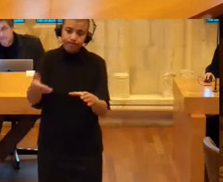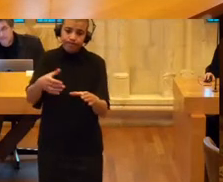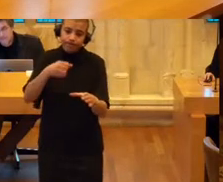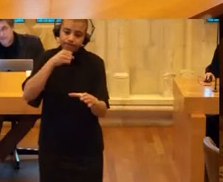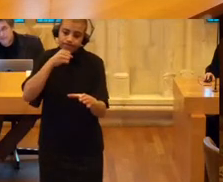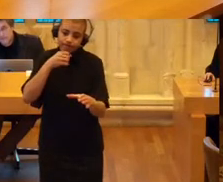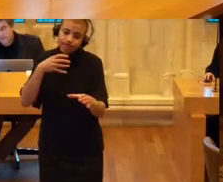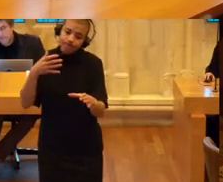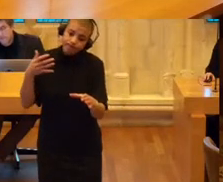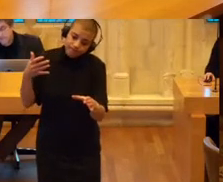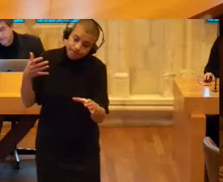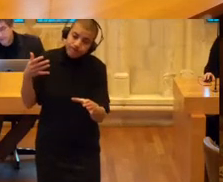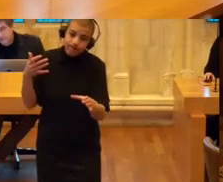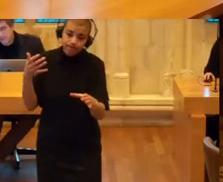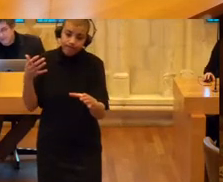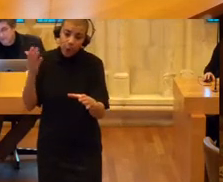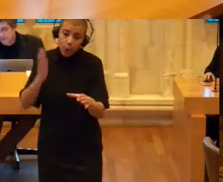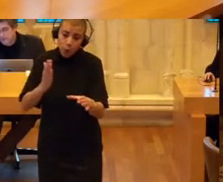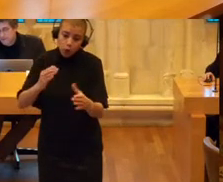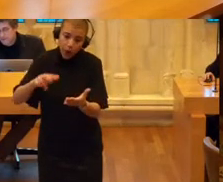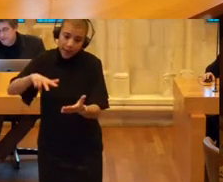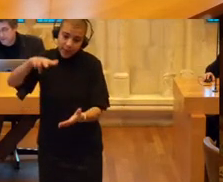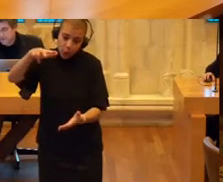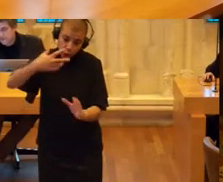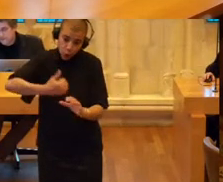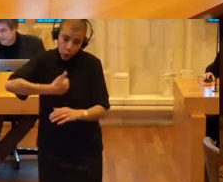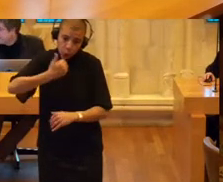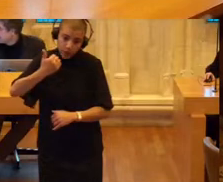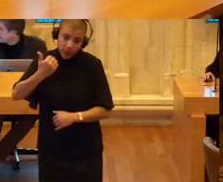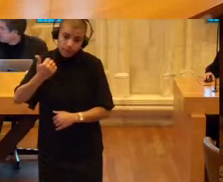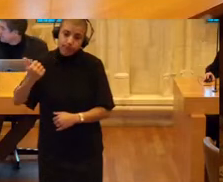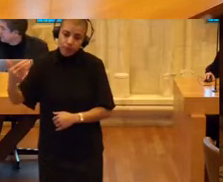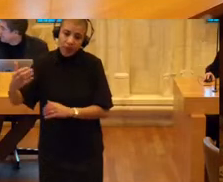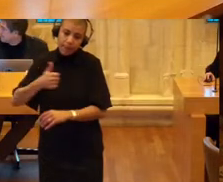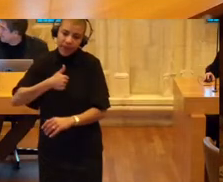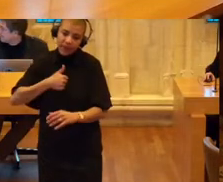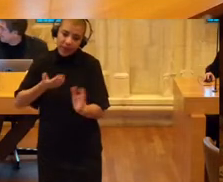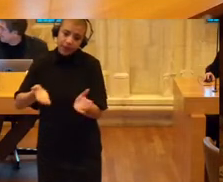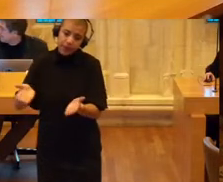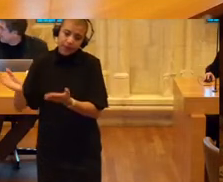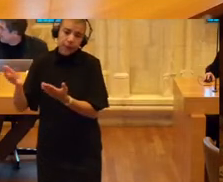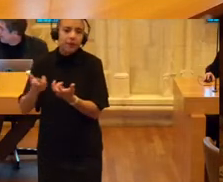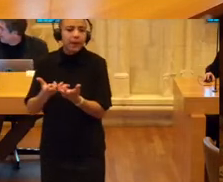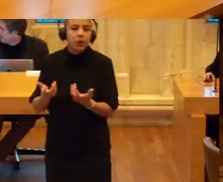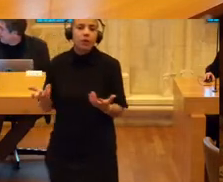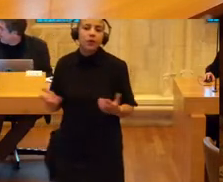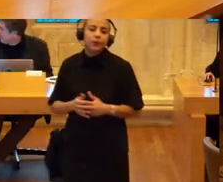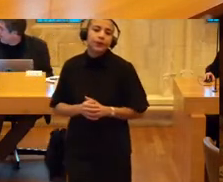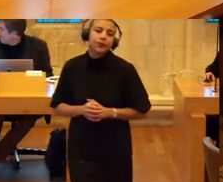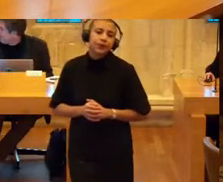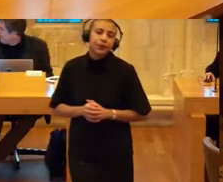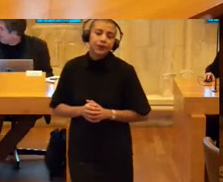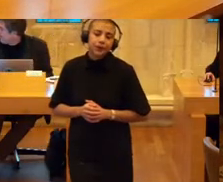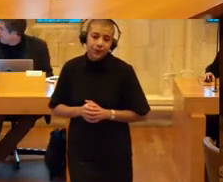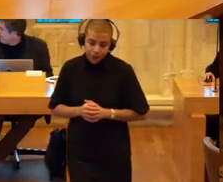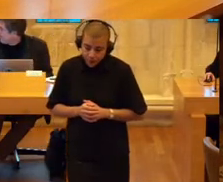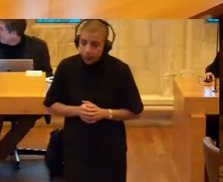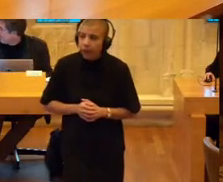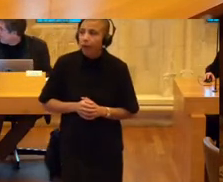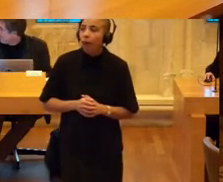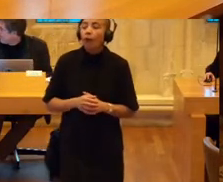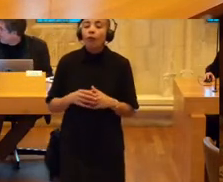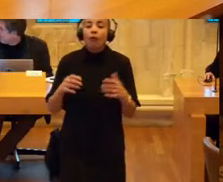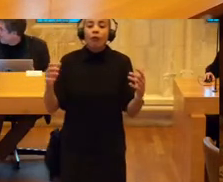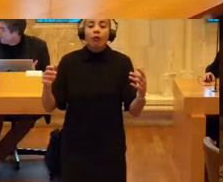secteur privé en matière de résidence autonomie. Je voulais aussi en terminer